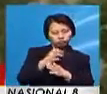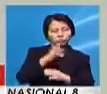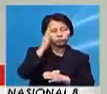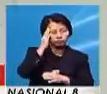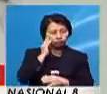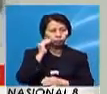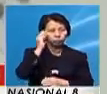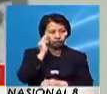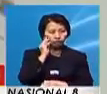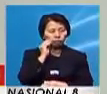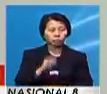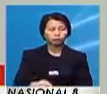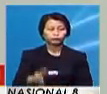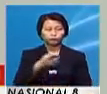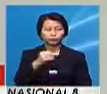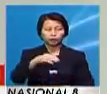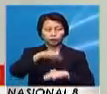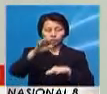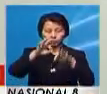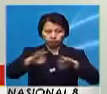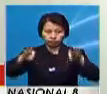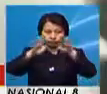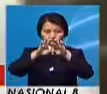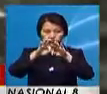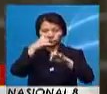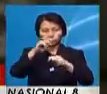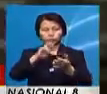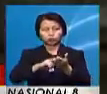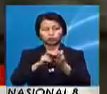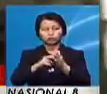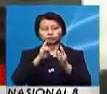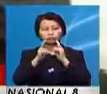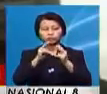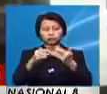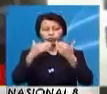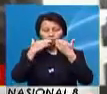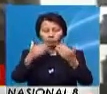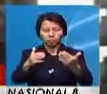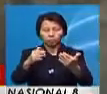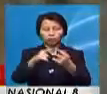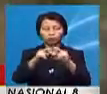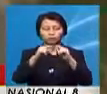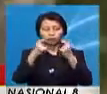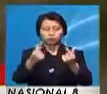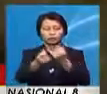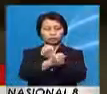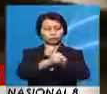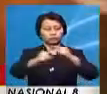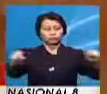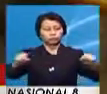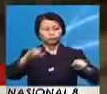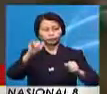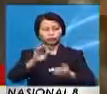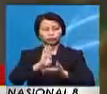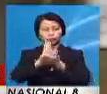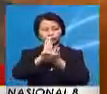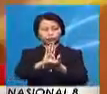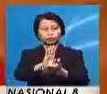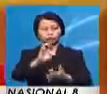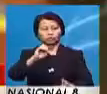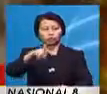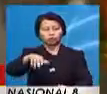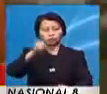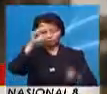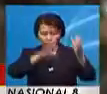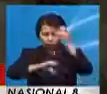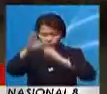itu. Dan yang lebih penting, sebagai tanda ucapan terima kasih kepada pasukan keselamatan yang membantu operasi